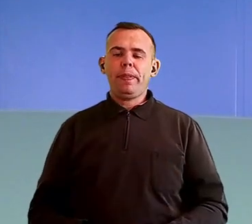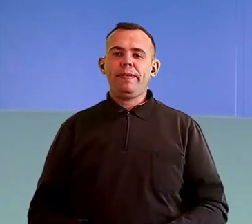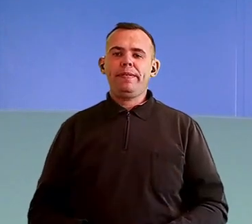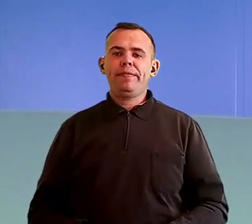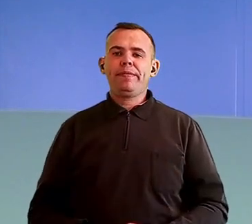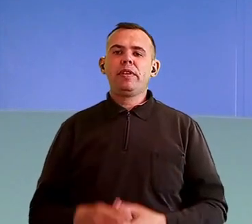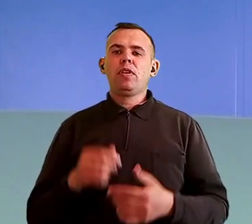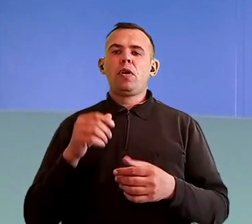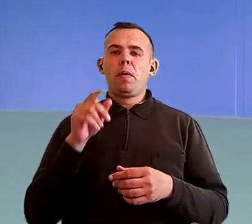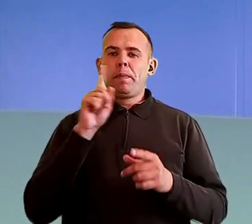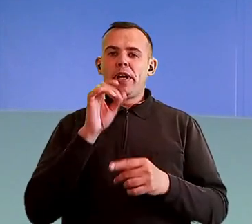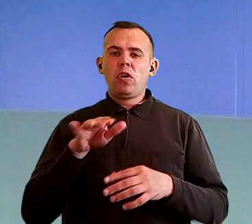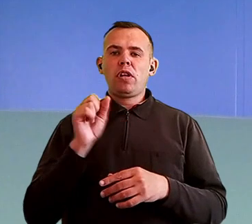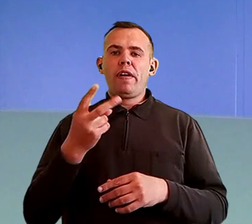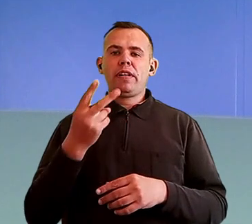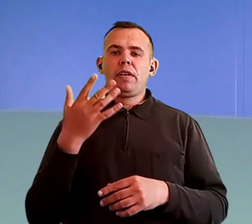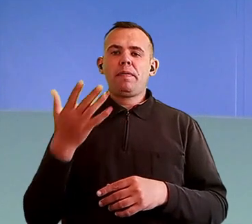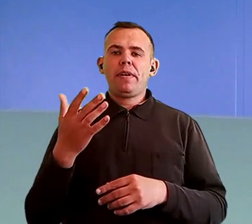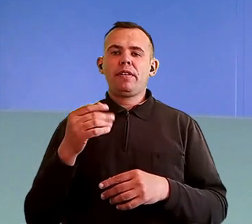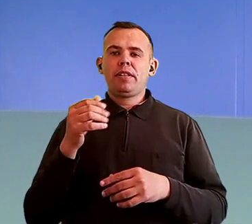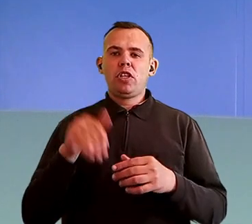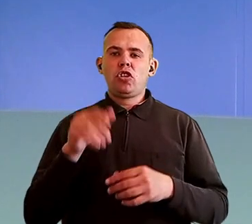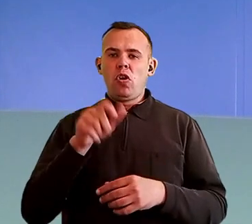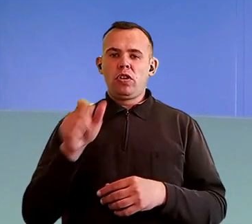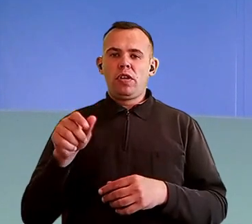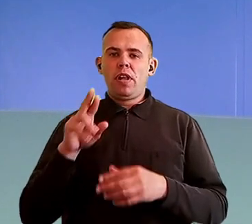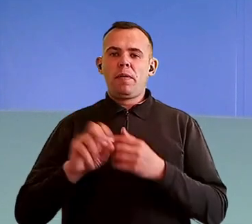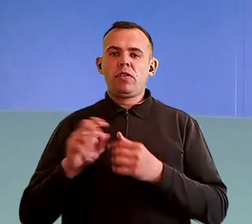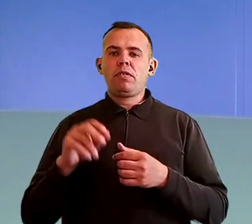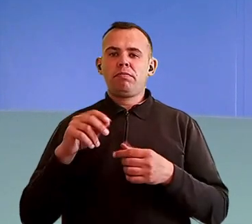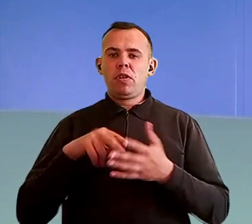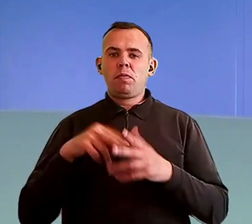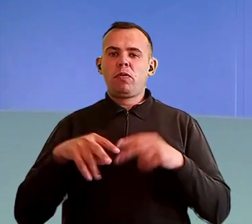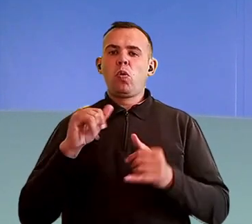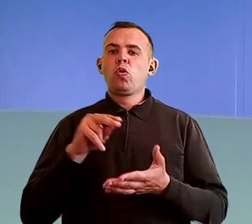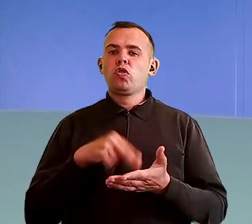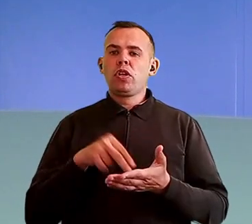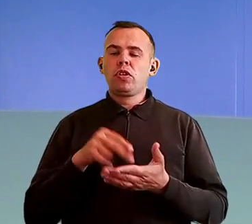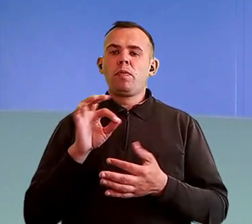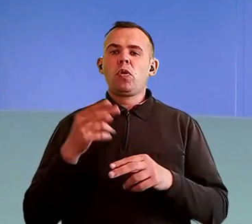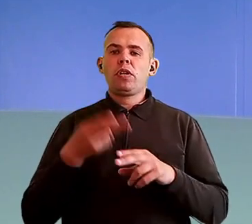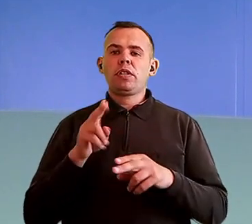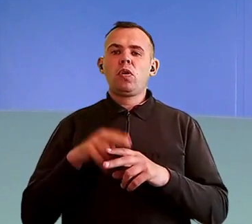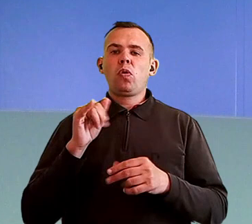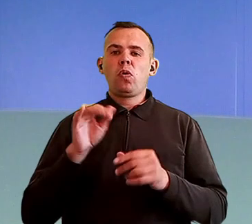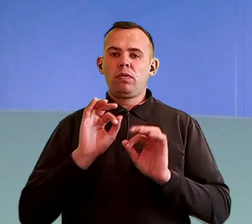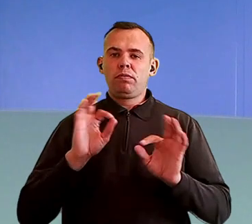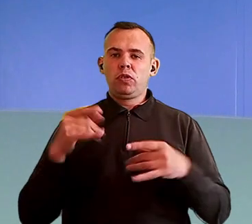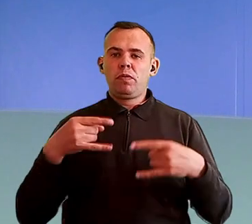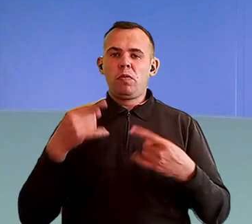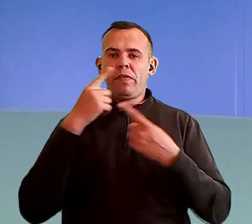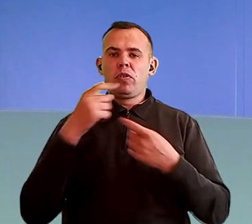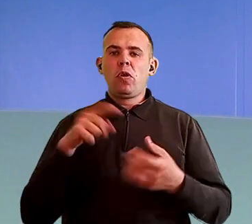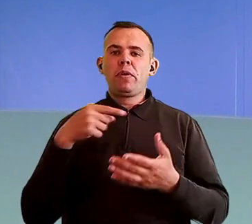Мікрорайон на 25 тисяч осіб для переселенців планують побудувати у Черкасах. Про це у коментарі Суспільному повідомив міський голова